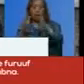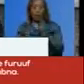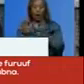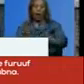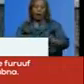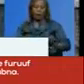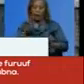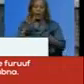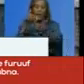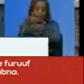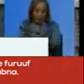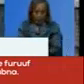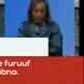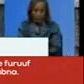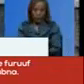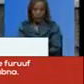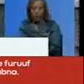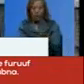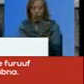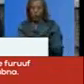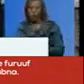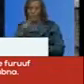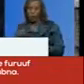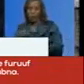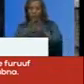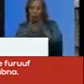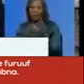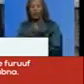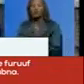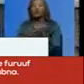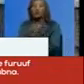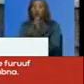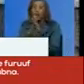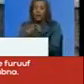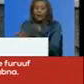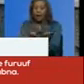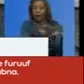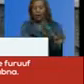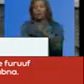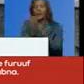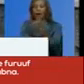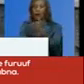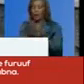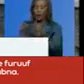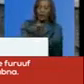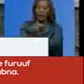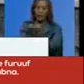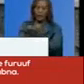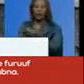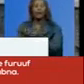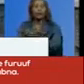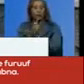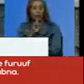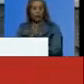አለመረጋጋት የደረሰብንን ኢኮኖሚያዊና ማኅበራዊ ጉዳት ለማካካስ አገራዊ ንቅናቄ